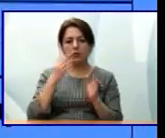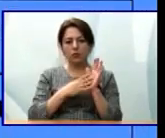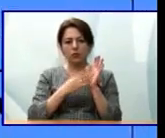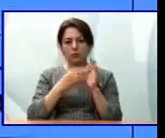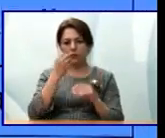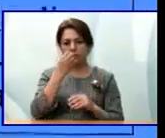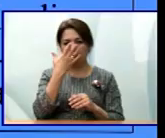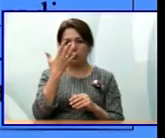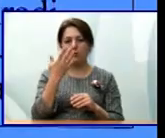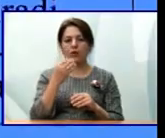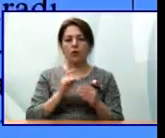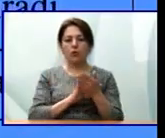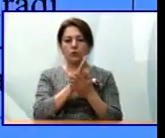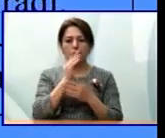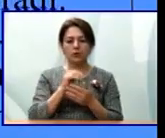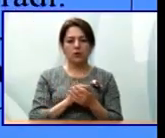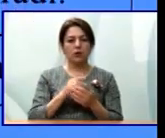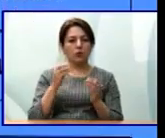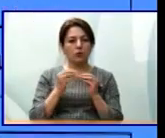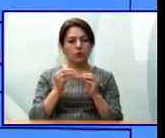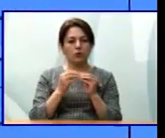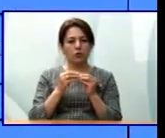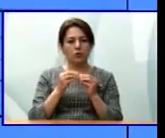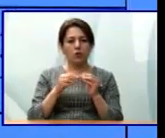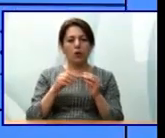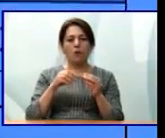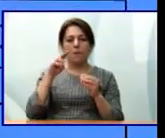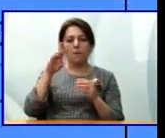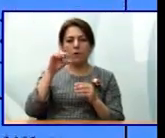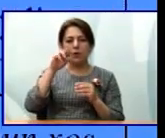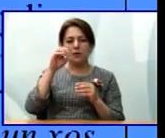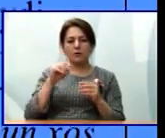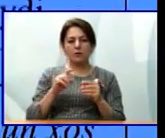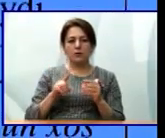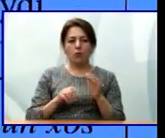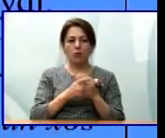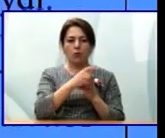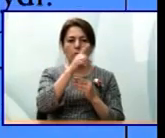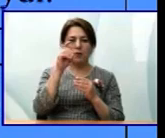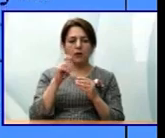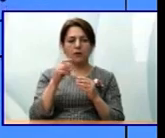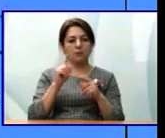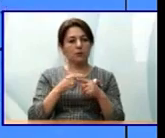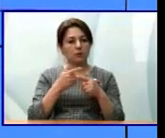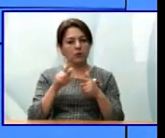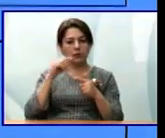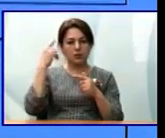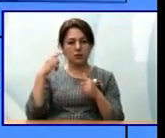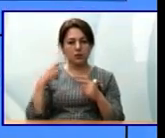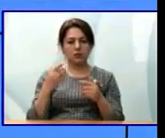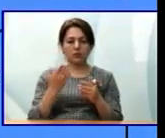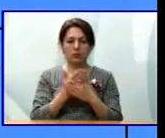gulli o'simlik. O'ninchi, poyasi o'rmalab yoki jingalaklari